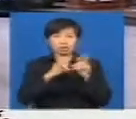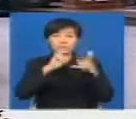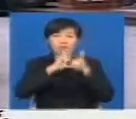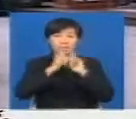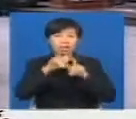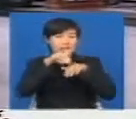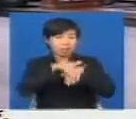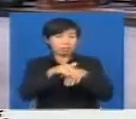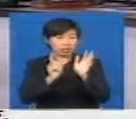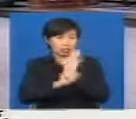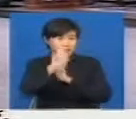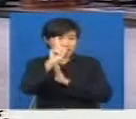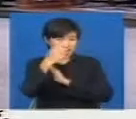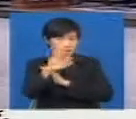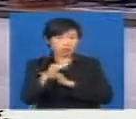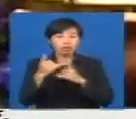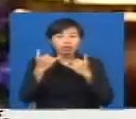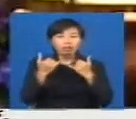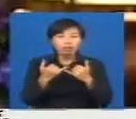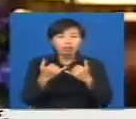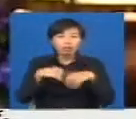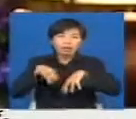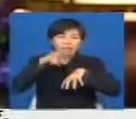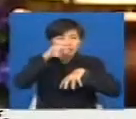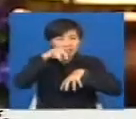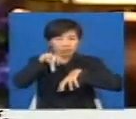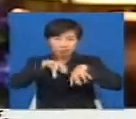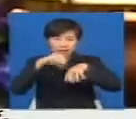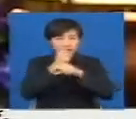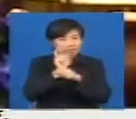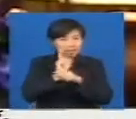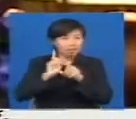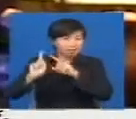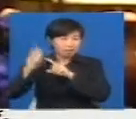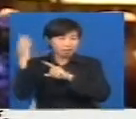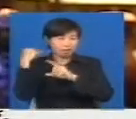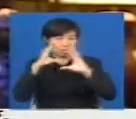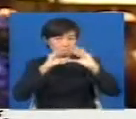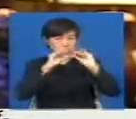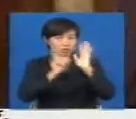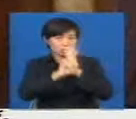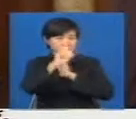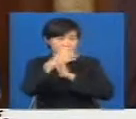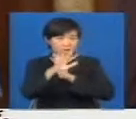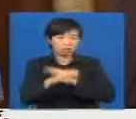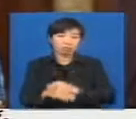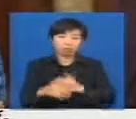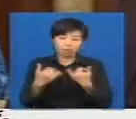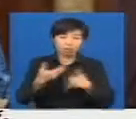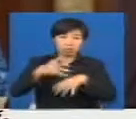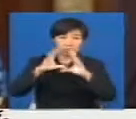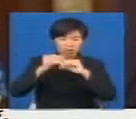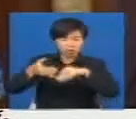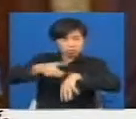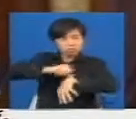จะพูดถึงการบริหารจัดการน้ำของเราคิดอย่างไรจะทำอะไรอย่างไรนะครับครั้งนั้นก็จัดไปทีแล้ว ครับส่วนการประชุมเวิร์กช็อปที่สองส